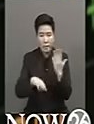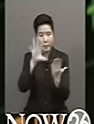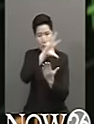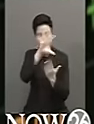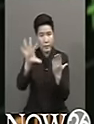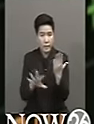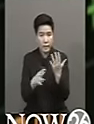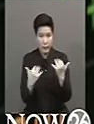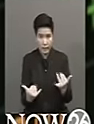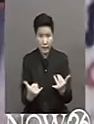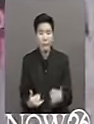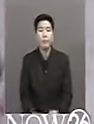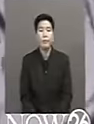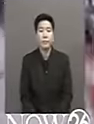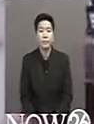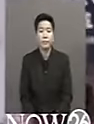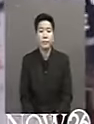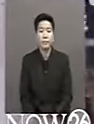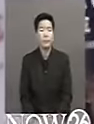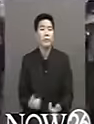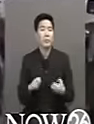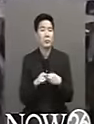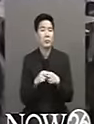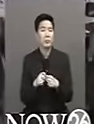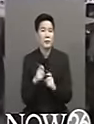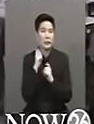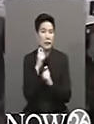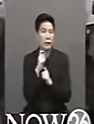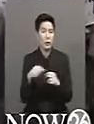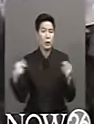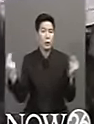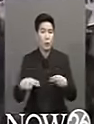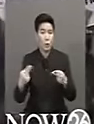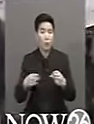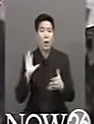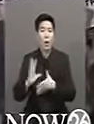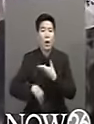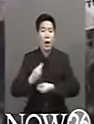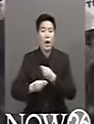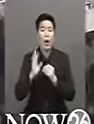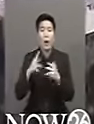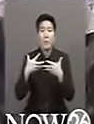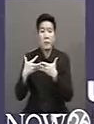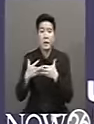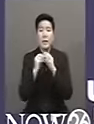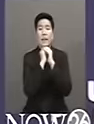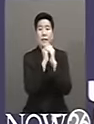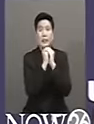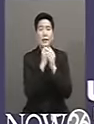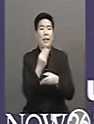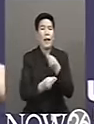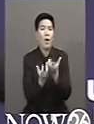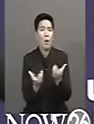ภูมิภาคเอเชียส่วนปัจจัยใหญ่ความเสี่ยงสงครามการค้าสหรัฐกับจีนจากนโยบายทาง